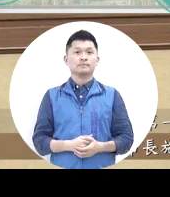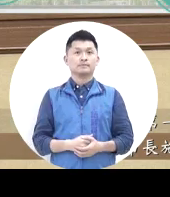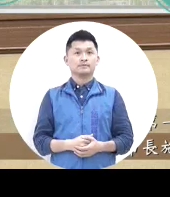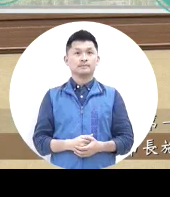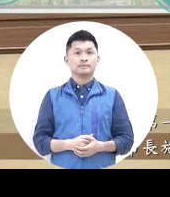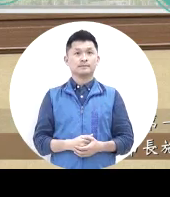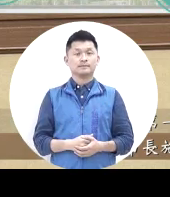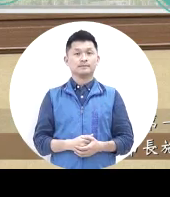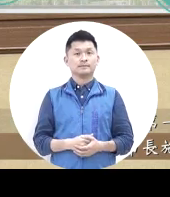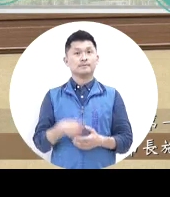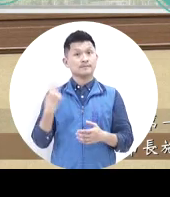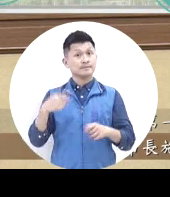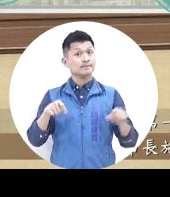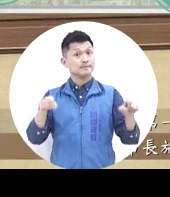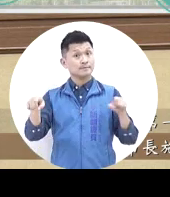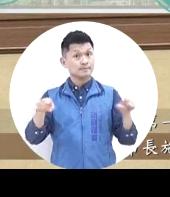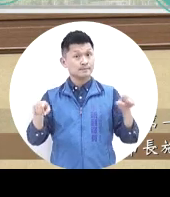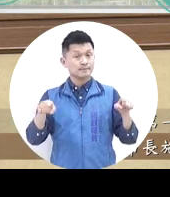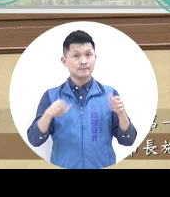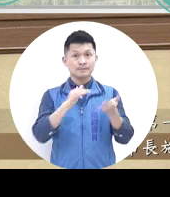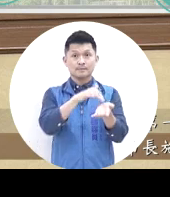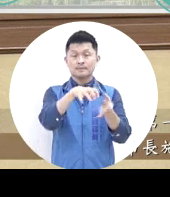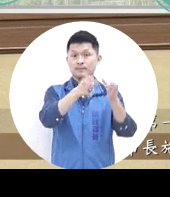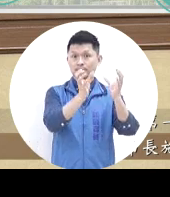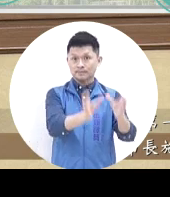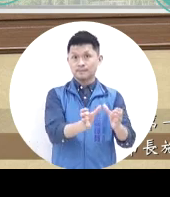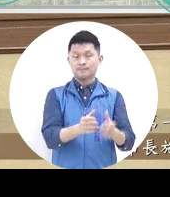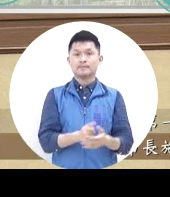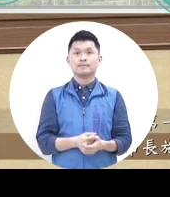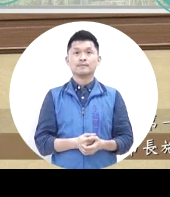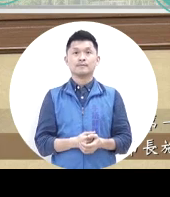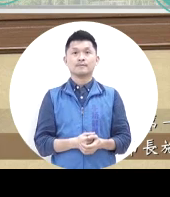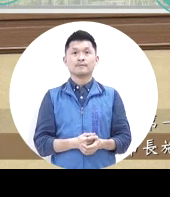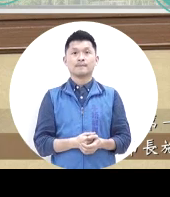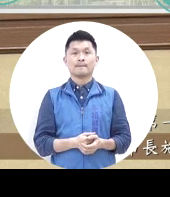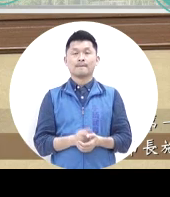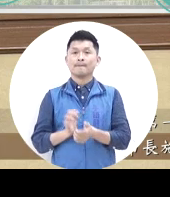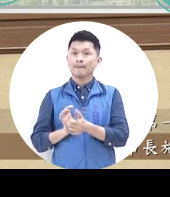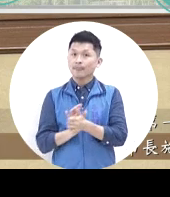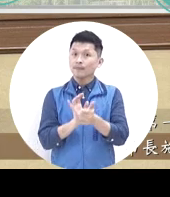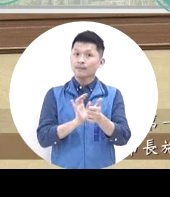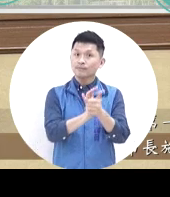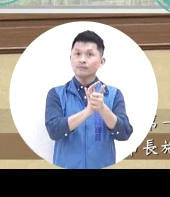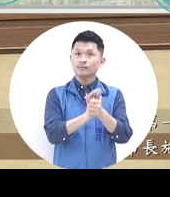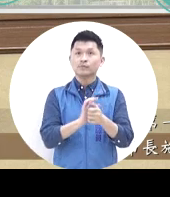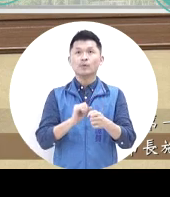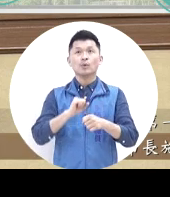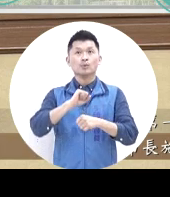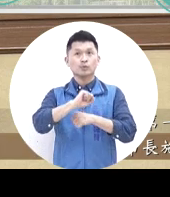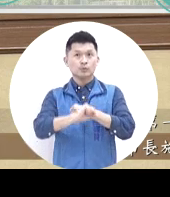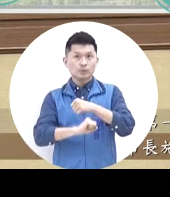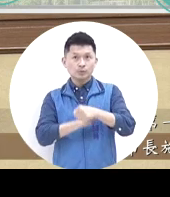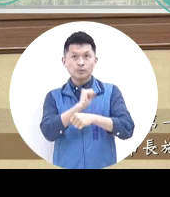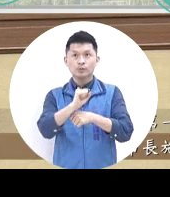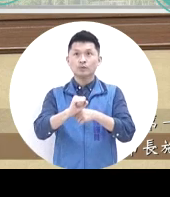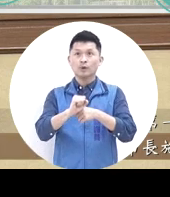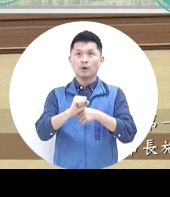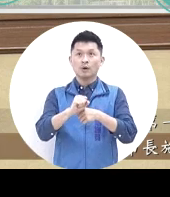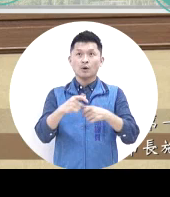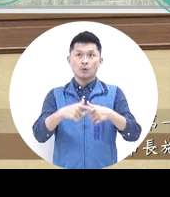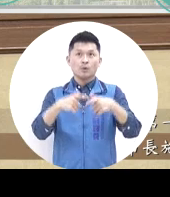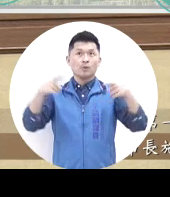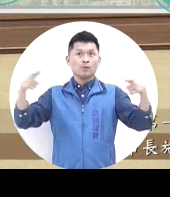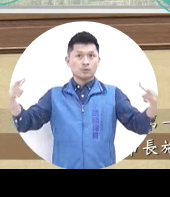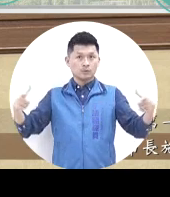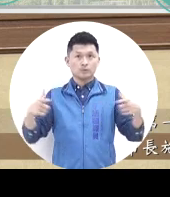尤其规划设立医院的部分，我们推动一栋养。那目前板桥医疗园